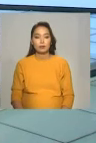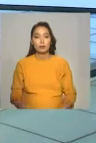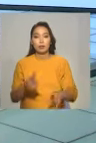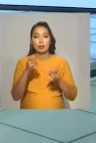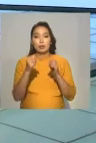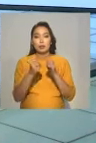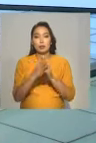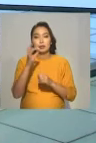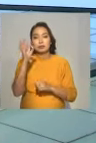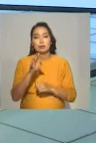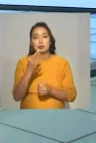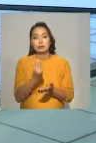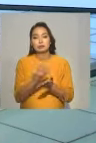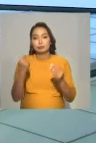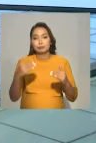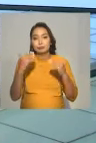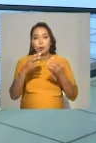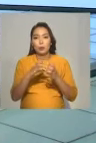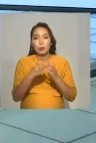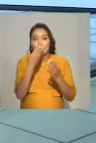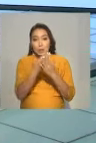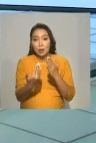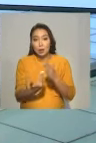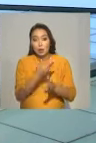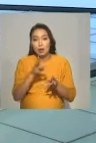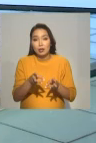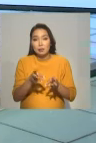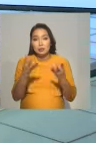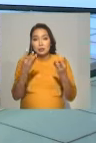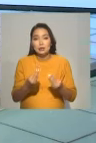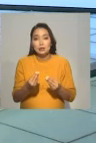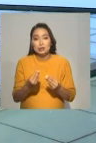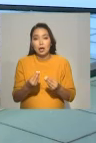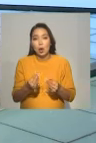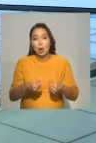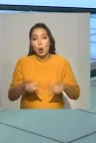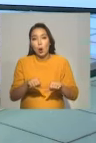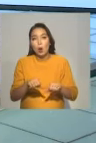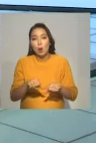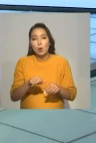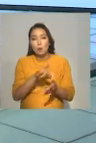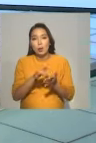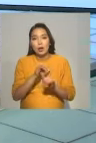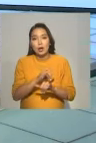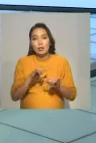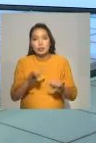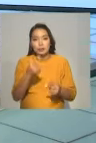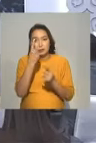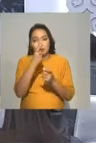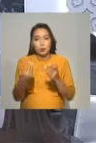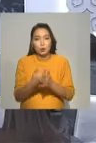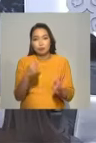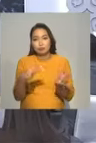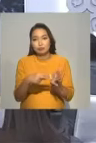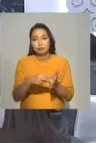На 15% подорожал уголь перед новым отопительным сезоном. В Комитете индустриального развития озвучили новые цены на твердое топливо. По